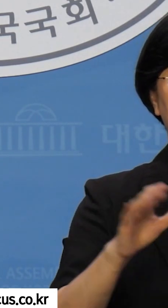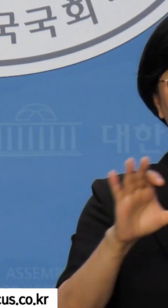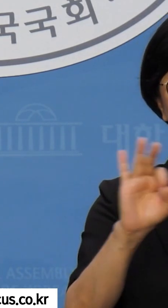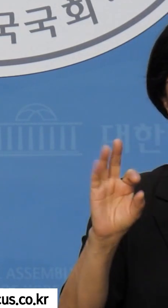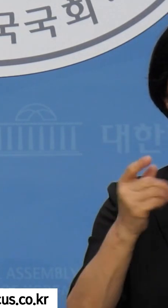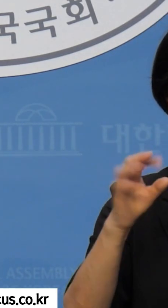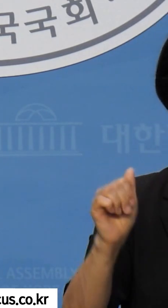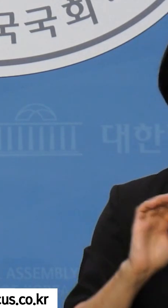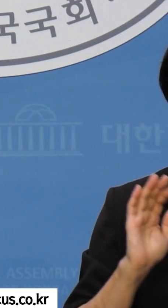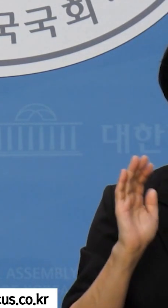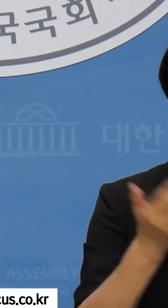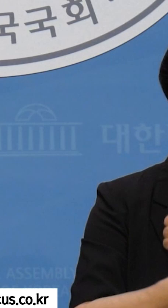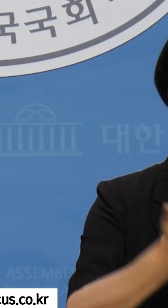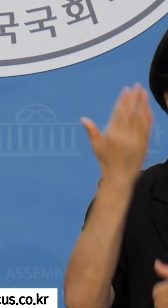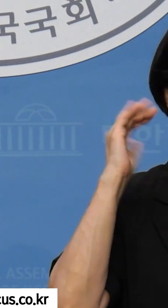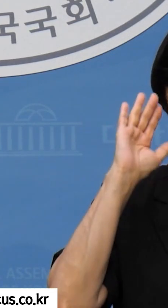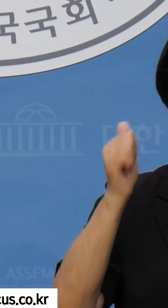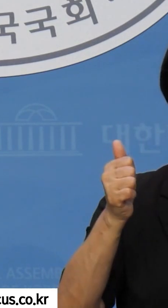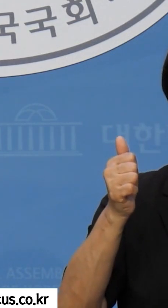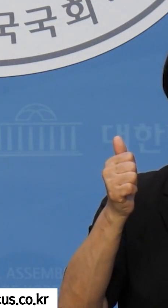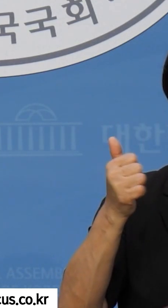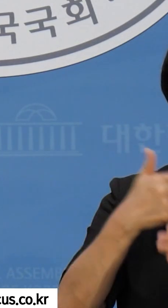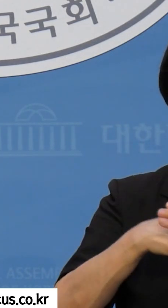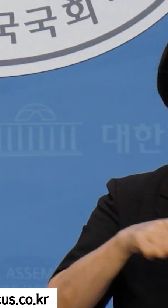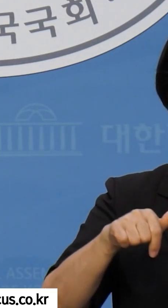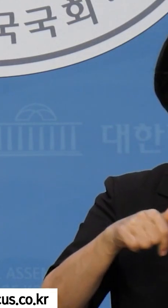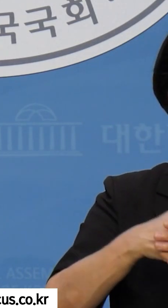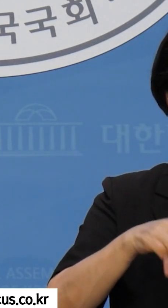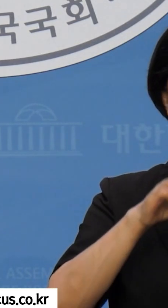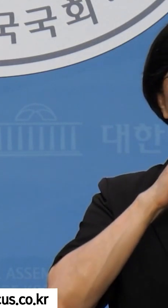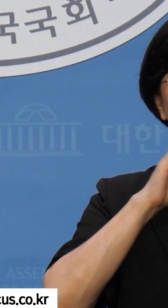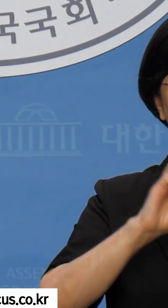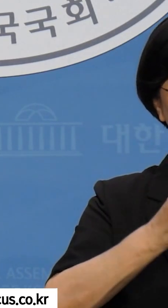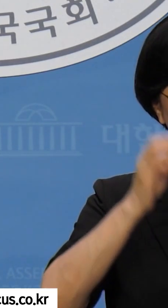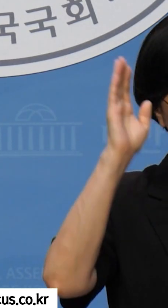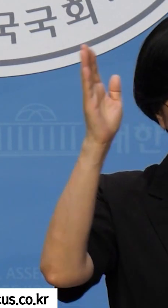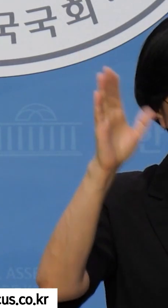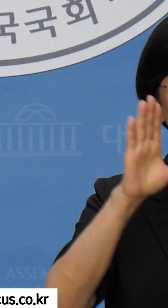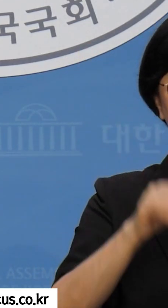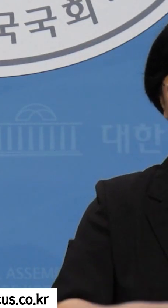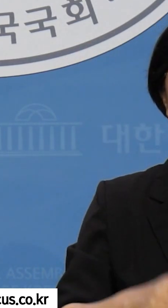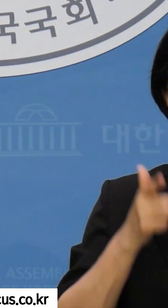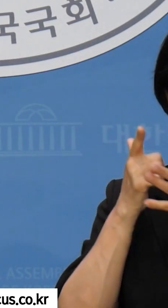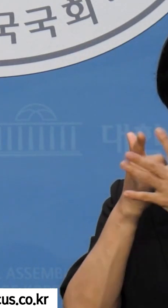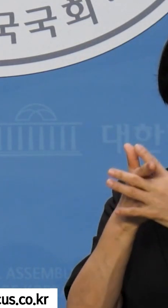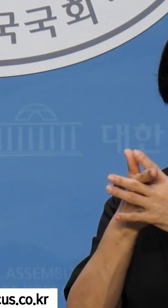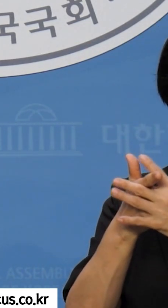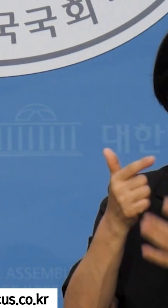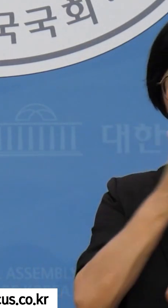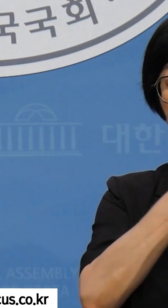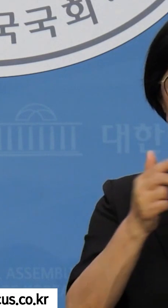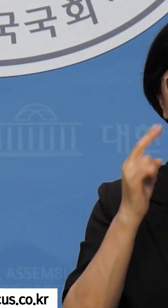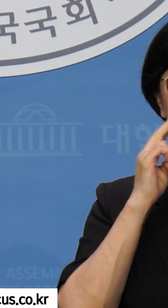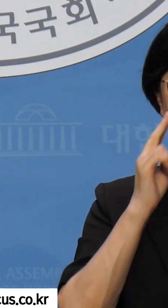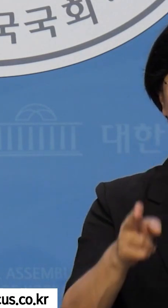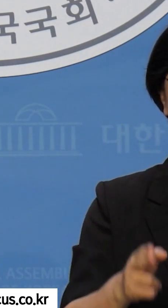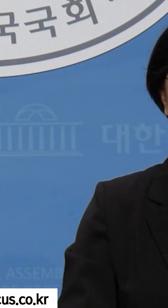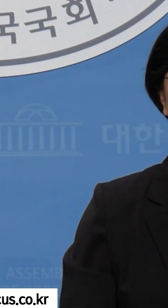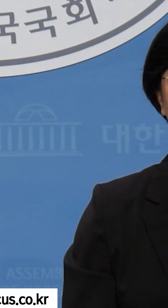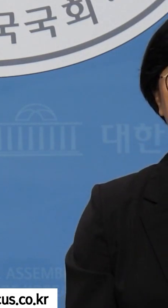이완용을 두둔하고 전임 대통령에게 폐륜적 망언을 할 때 알아봤지만 해도 해도